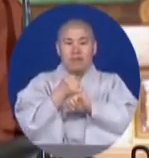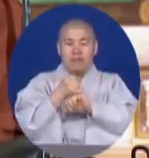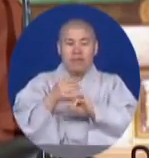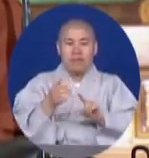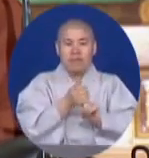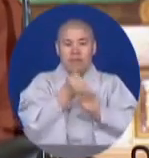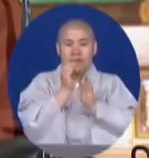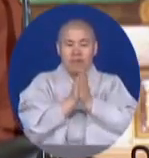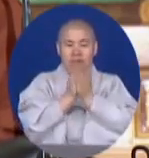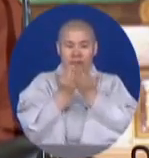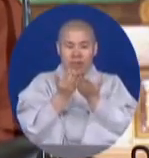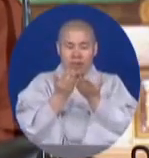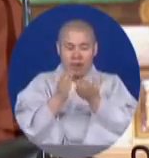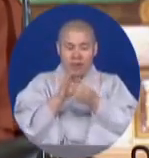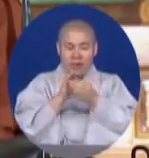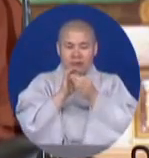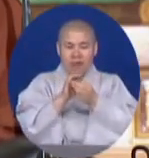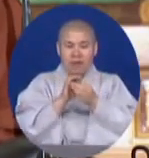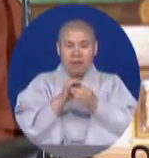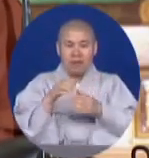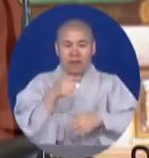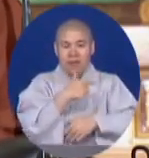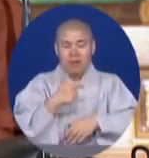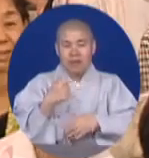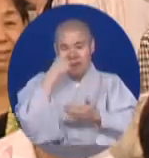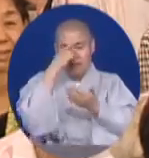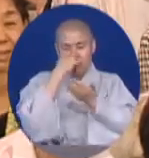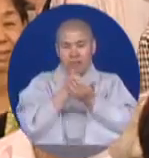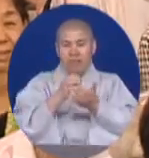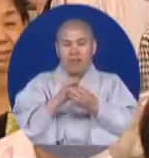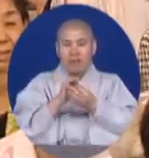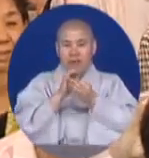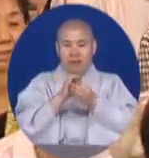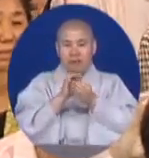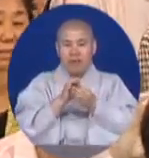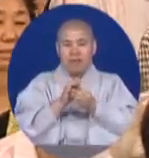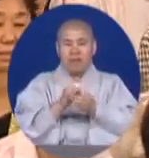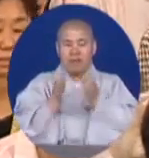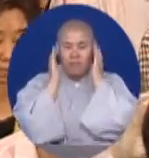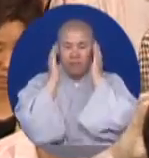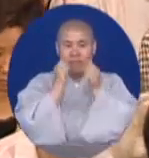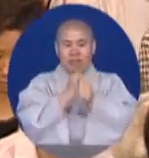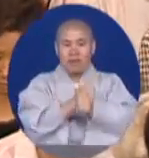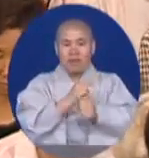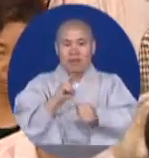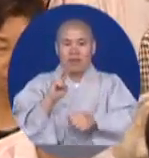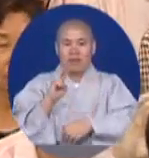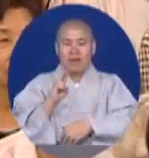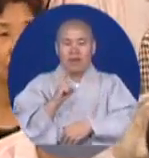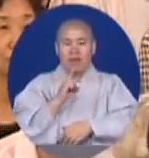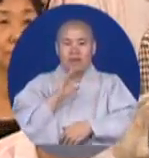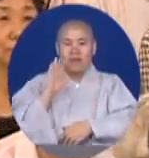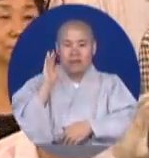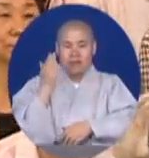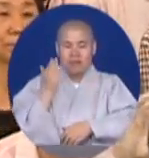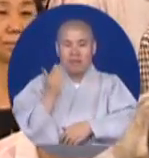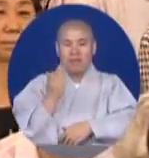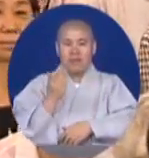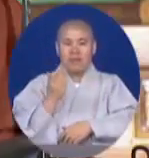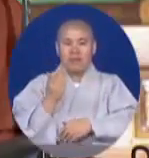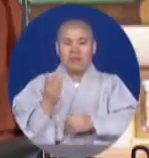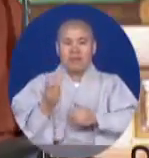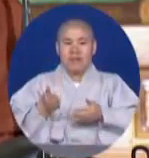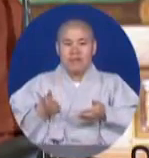경전에 의해서 선지식에 의해서 닦아야 됩니다. 그러니까 그 생사구렁텅이로 떨어지는